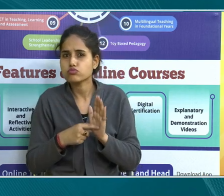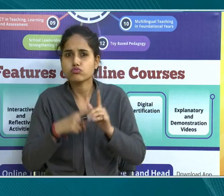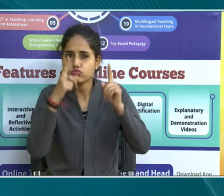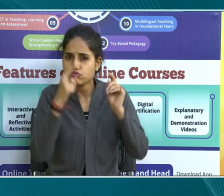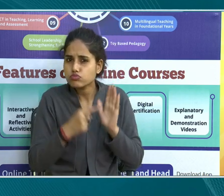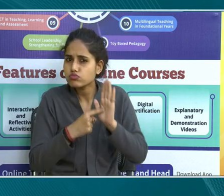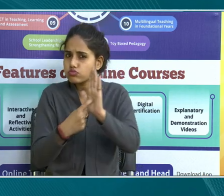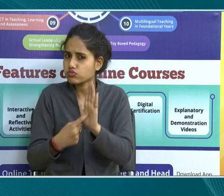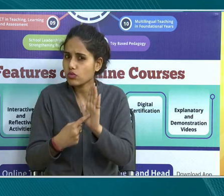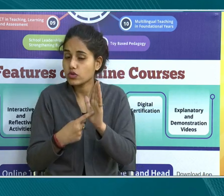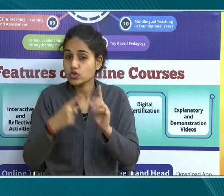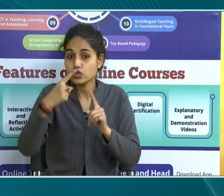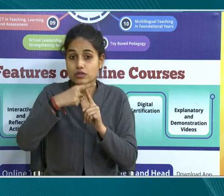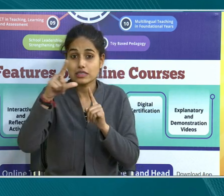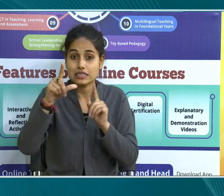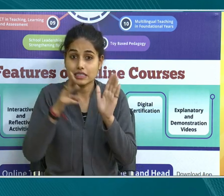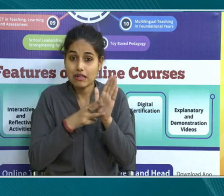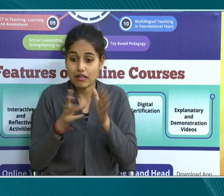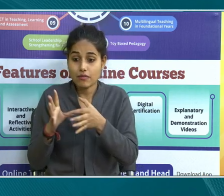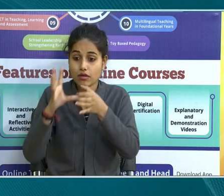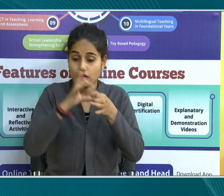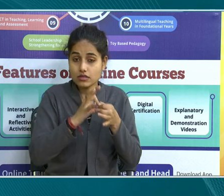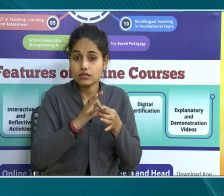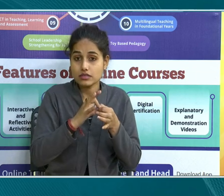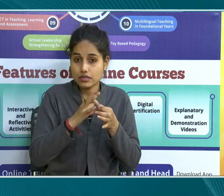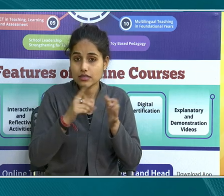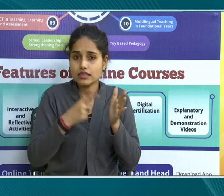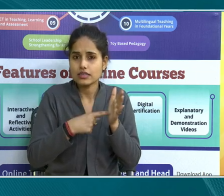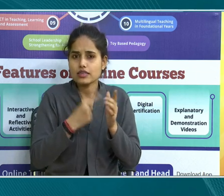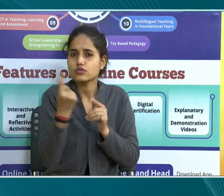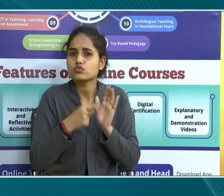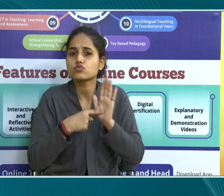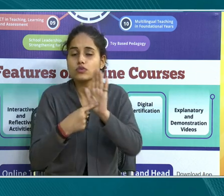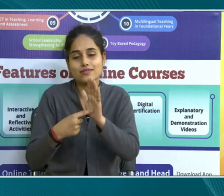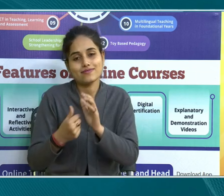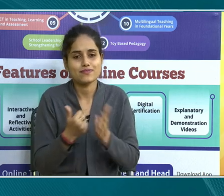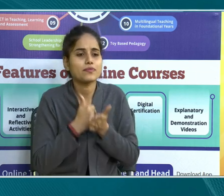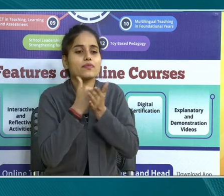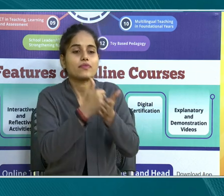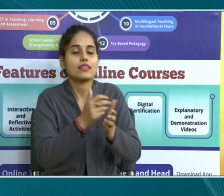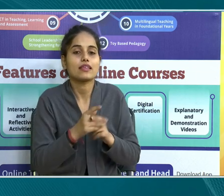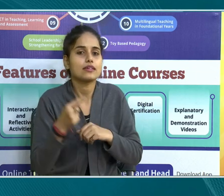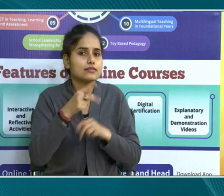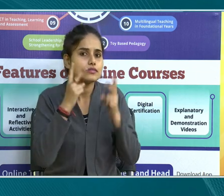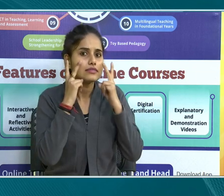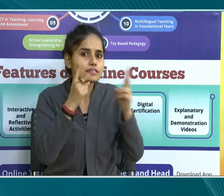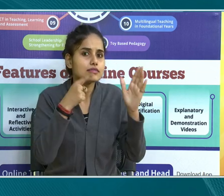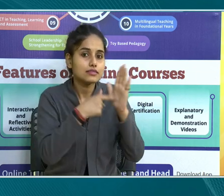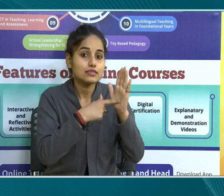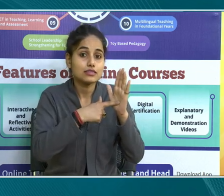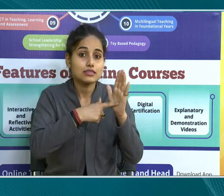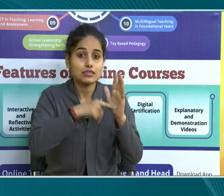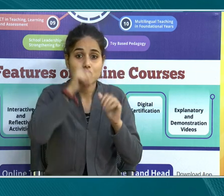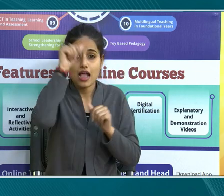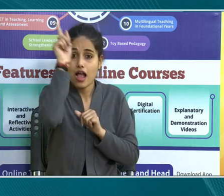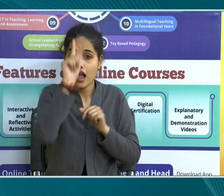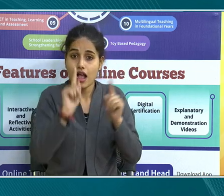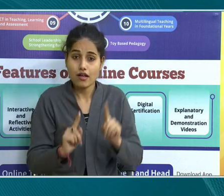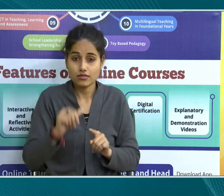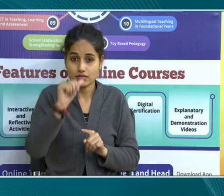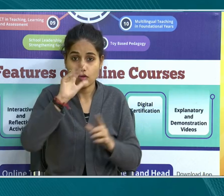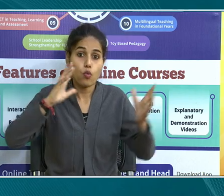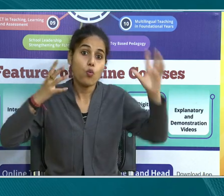की टीचिंग लेर्निंग मटीरिल का हिस्साओ मैं आपकी मदद कर देती हम इस चीज में यह देखिए यह एक वर्ल्ड मैप है रोके